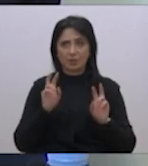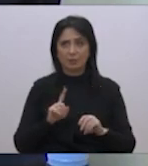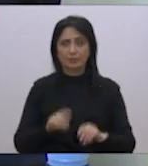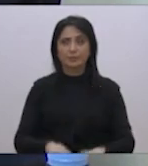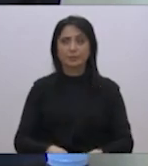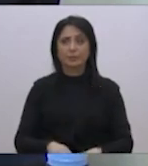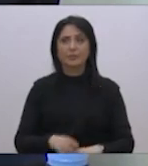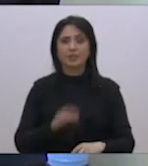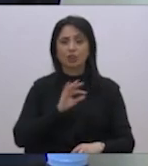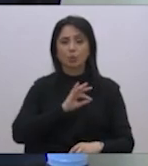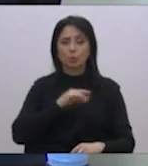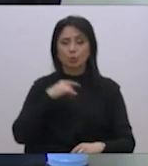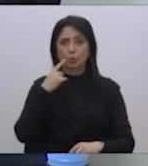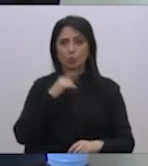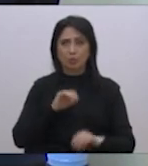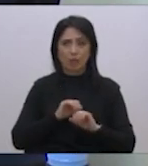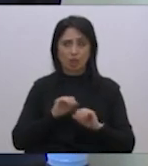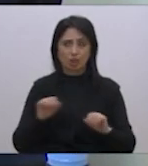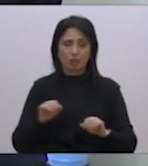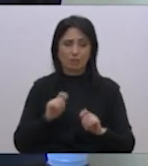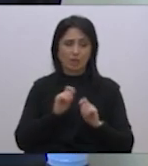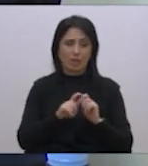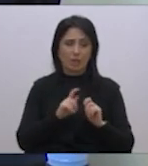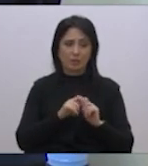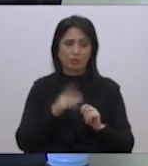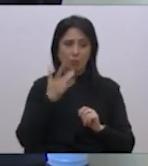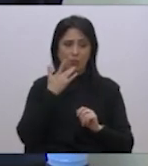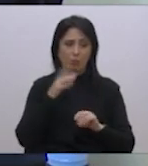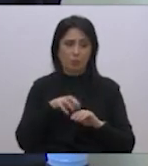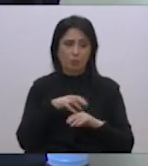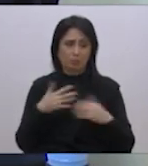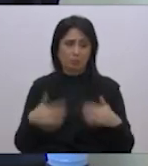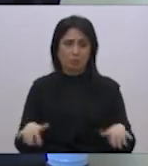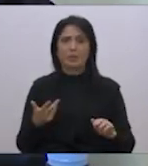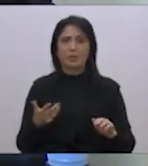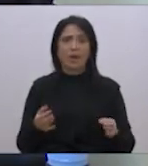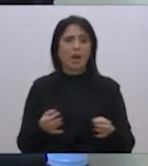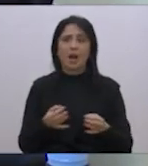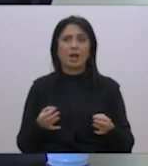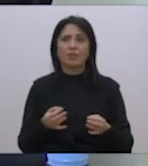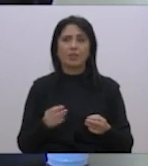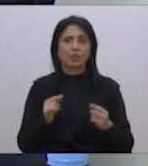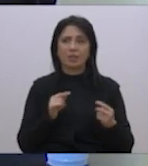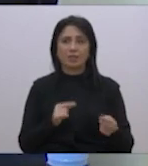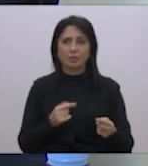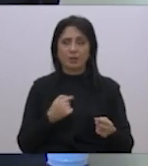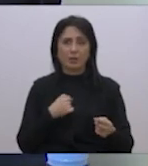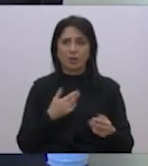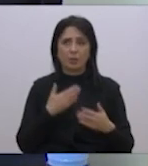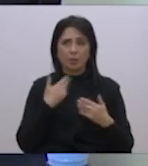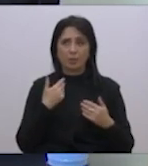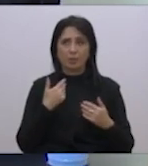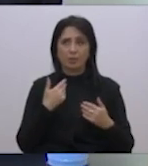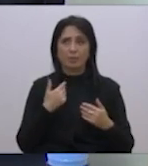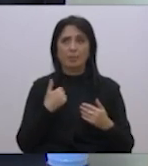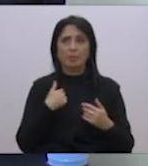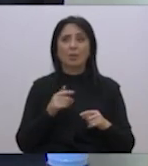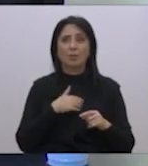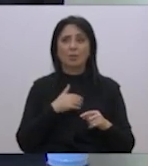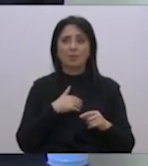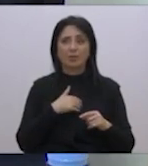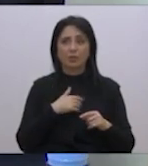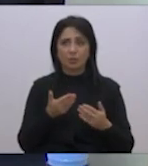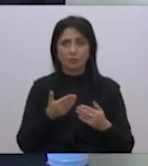nabsro. Iuridiu pirep să așeiez de bata a finanțăm politicuri partii. Ca să gebie. Să ți naamde guvarama meu amasie armas. Sfârâme